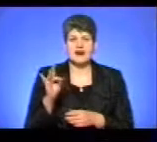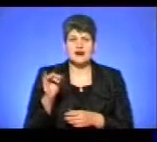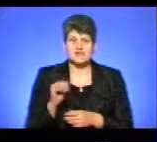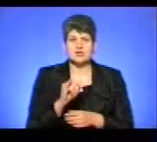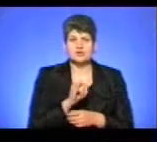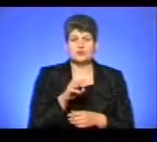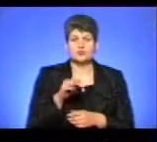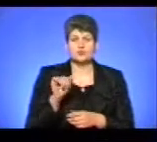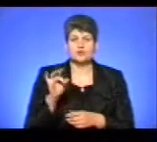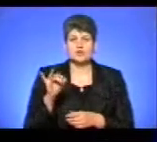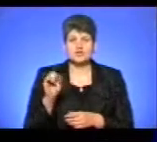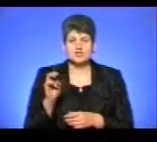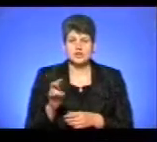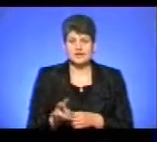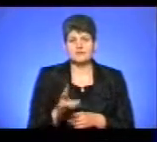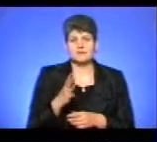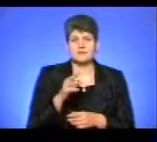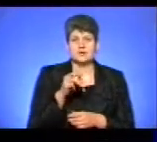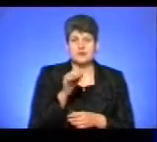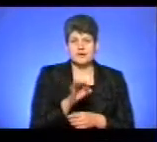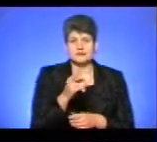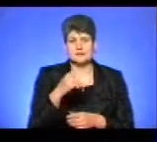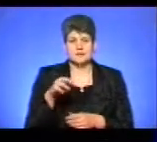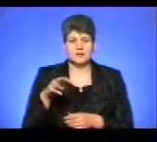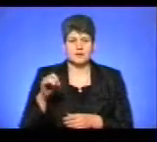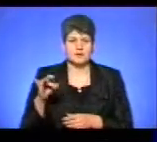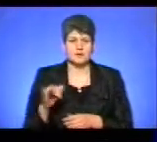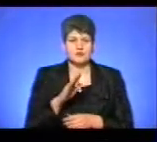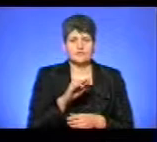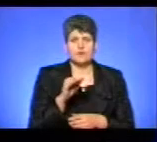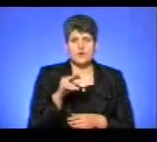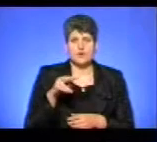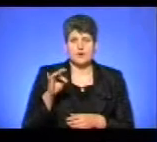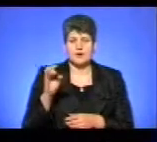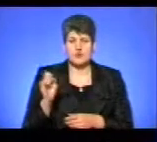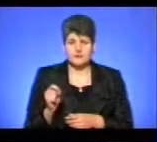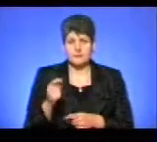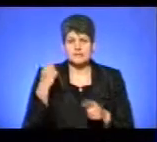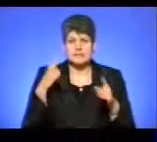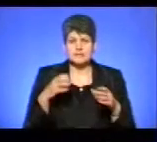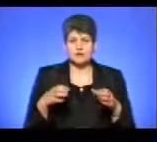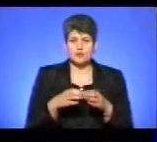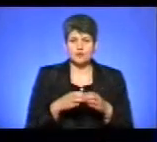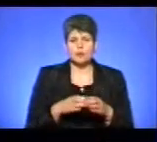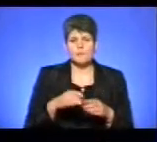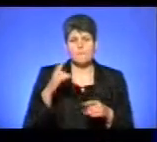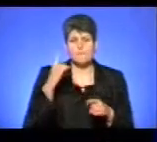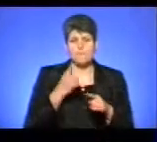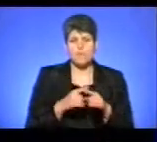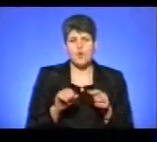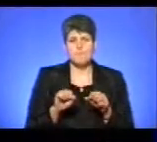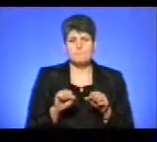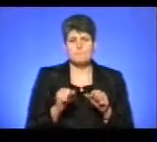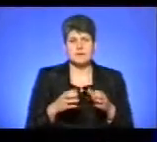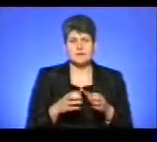Микола Груць, Ярослав Гладиш, Олег Дмитрів, Володимир Фльорків. Мистецький гурт «Побратим» у 1990 році